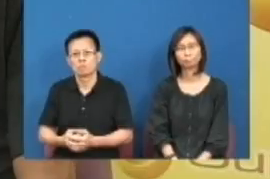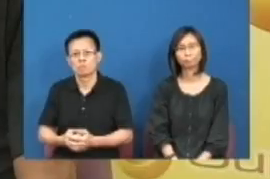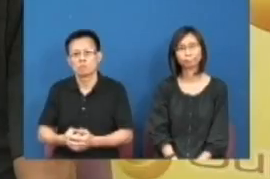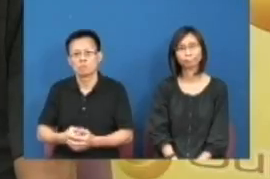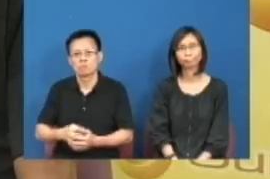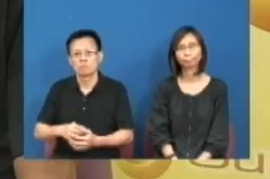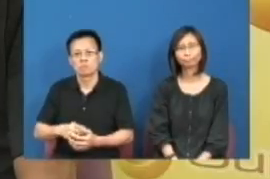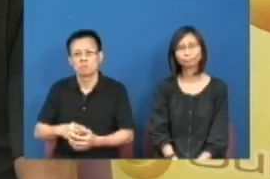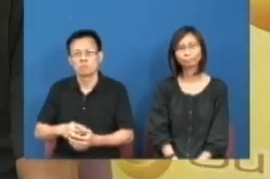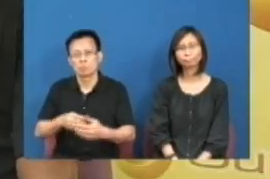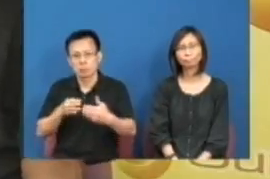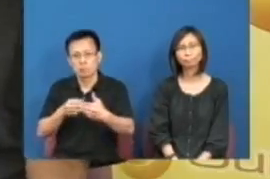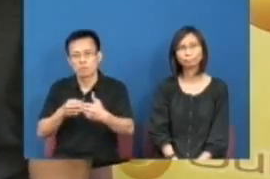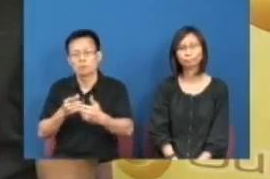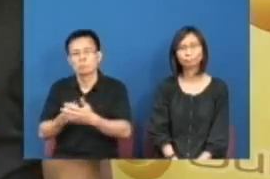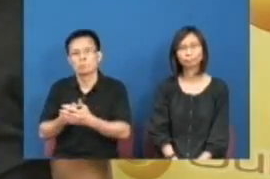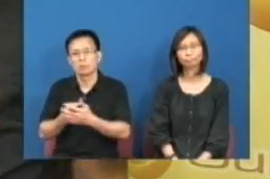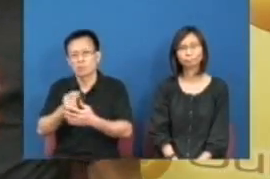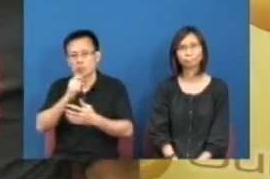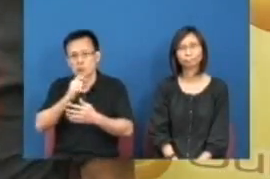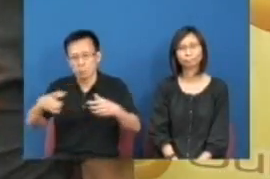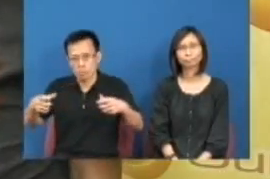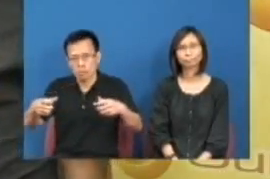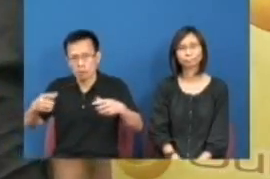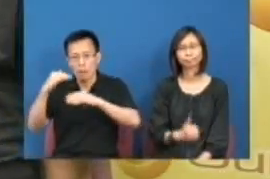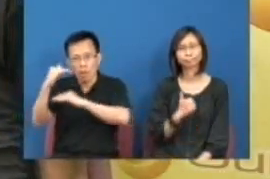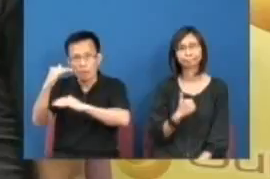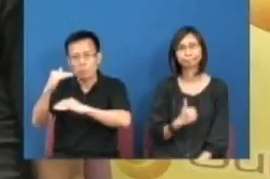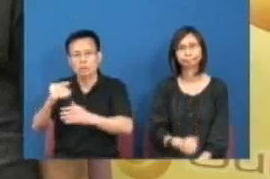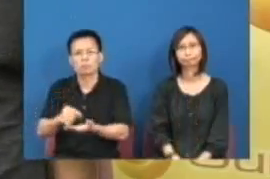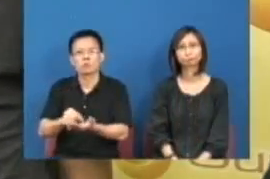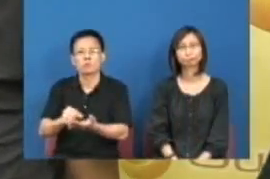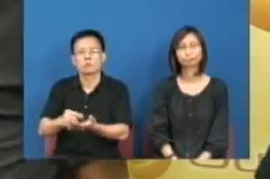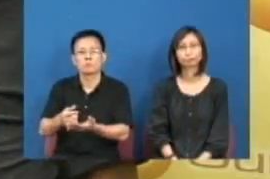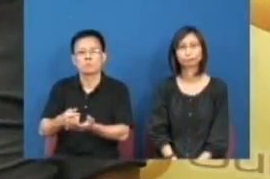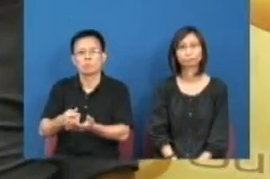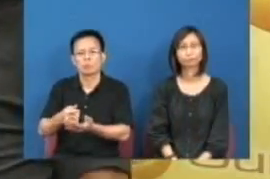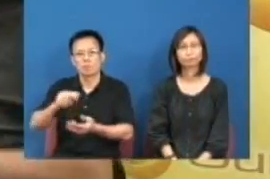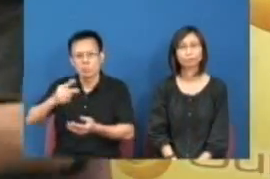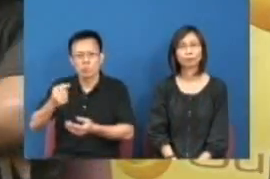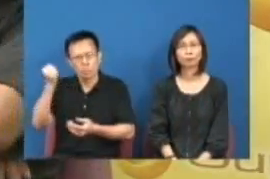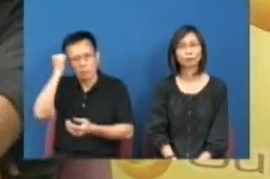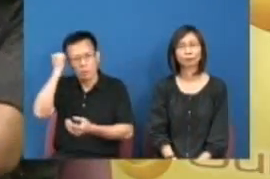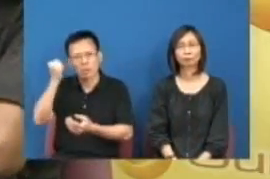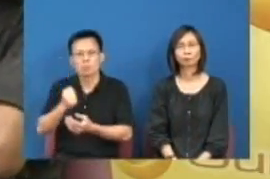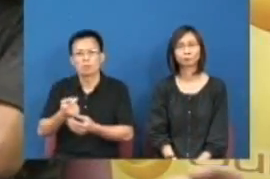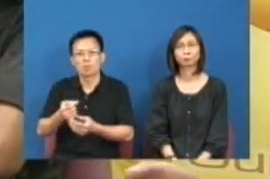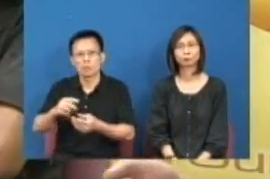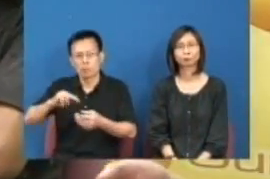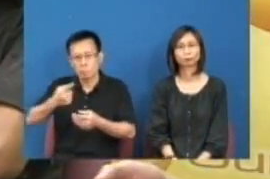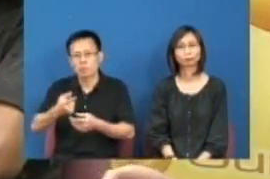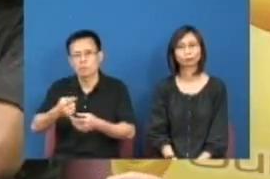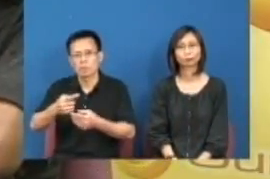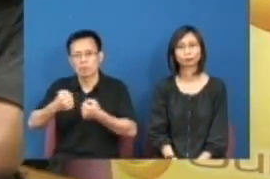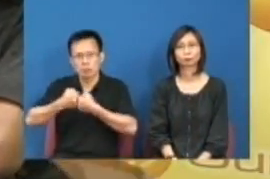對於他們在有限的土地之下能夠拿更多的東西就是難的，是吧？所以其實這個會產生一個矛盾的，就